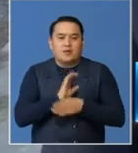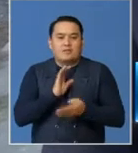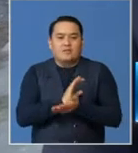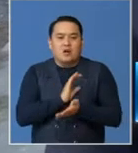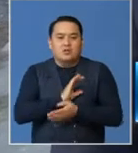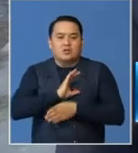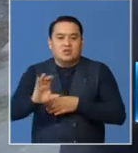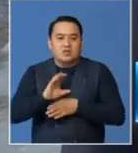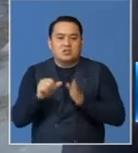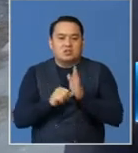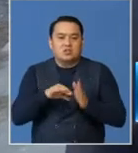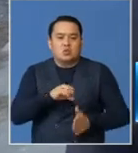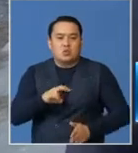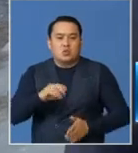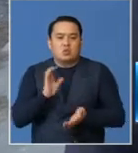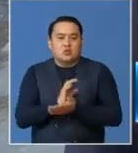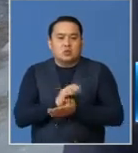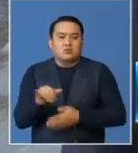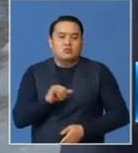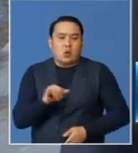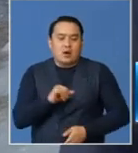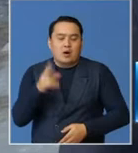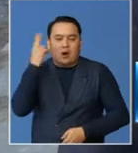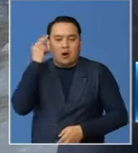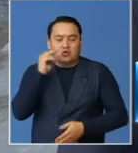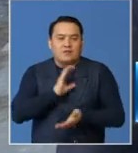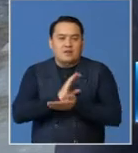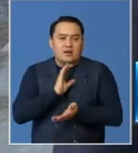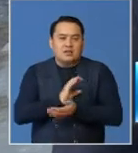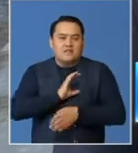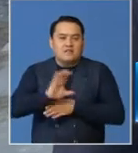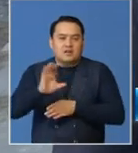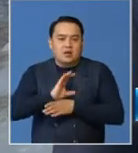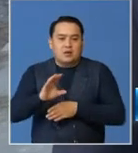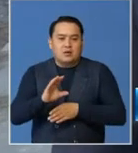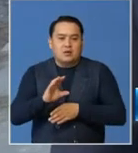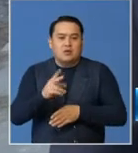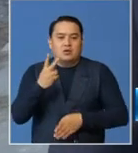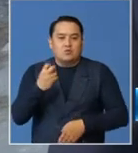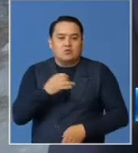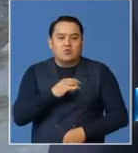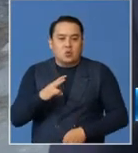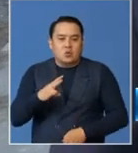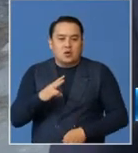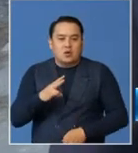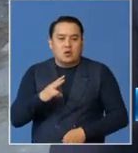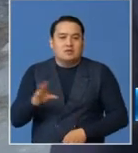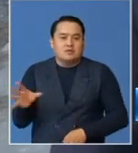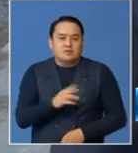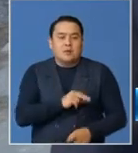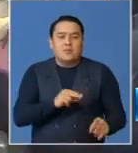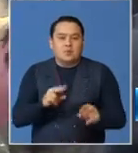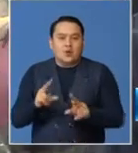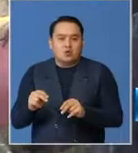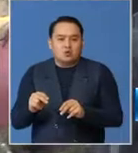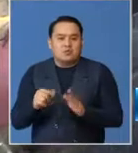около 60 тонн мусора. Во время субботников количество вывозимых отходов составляет порядка 200 тонн. Что касается в целом